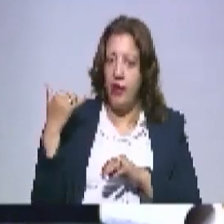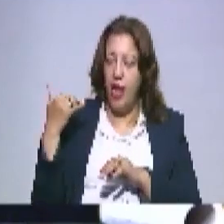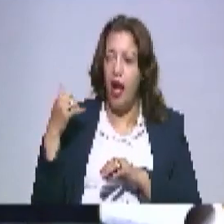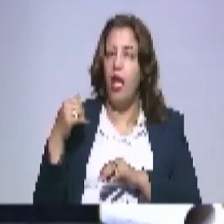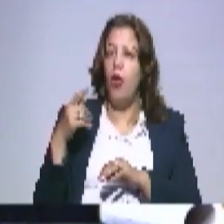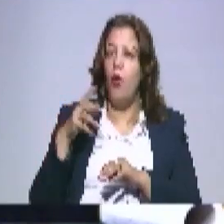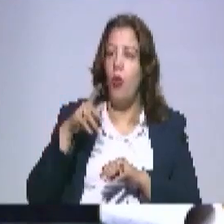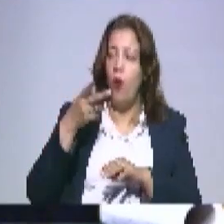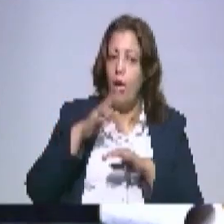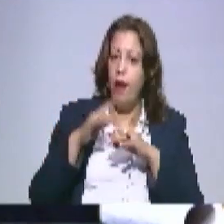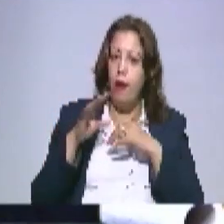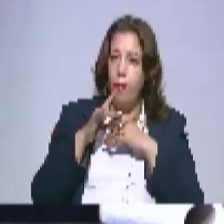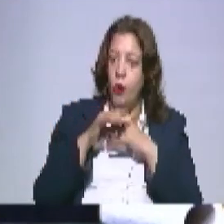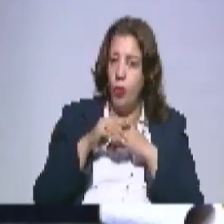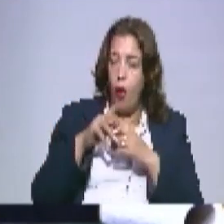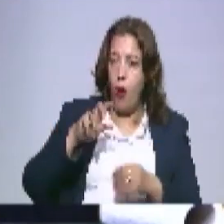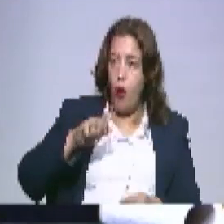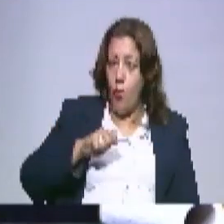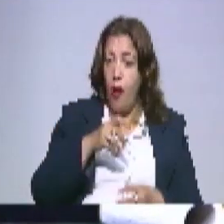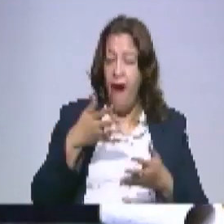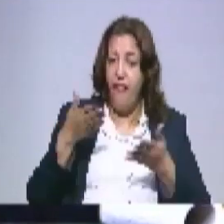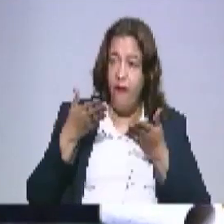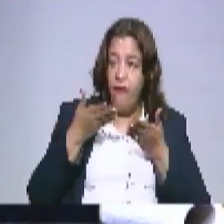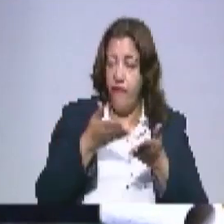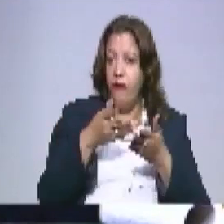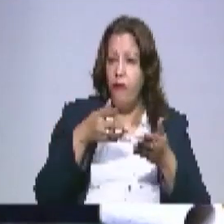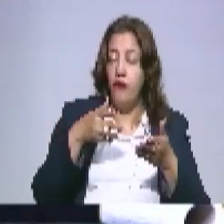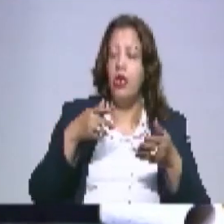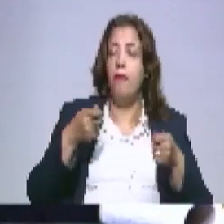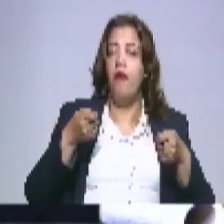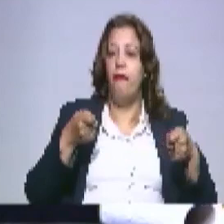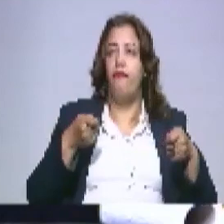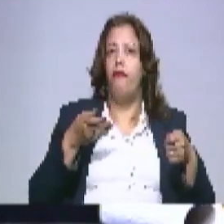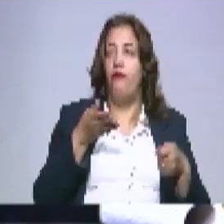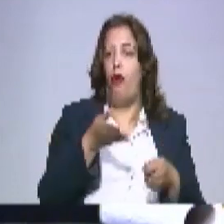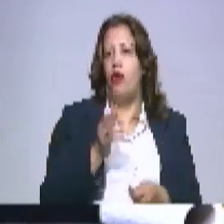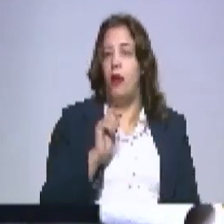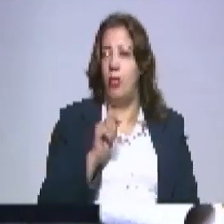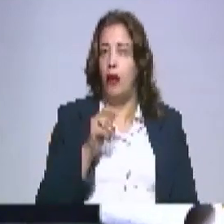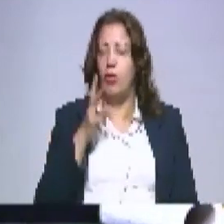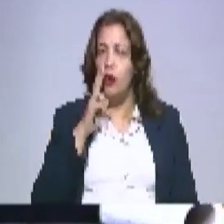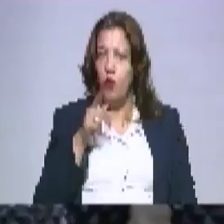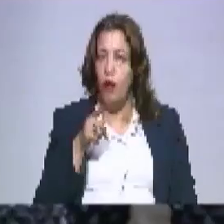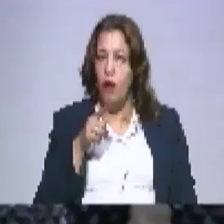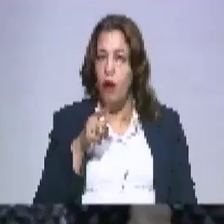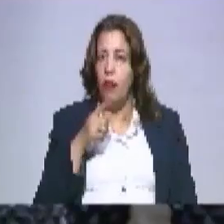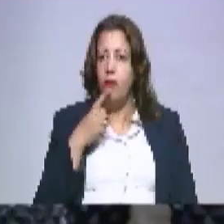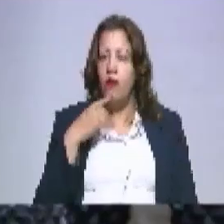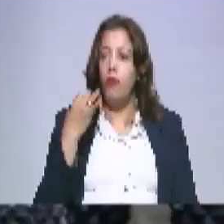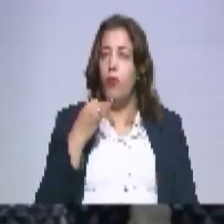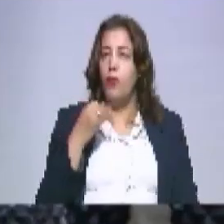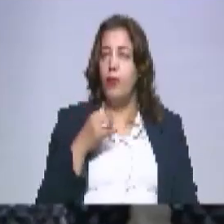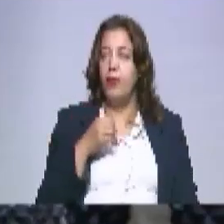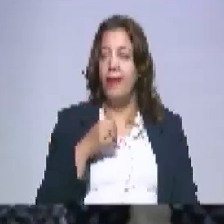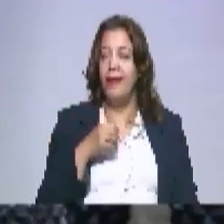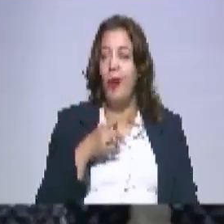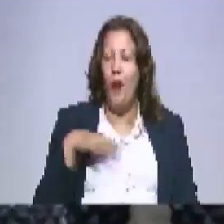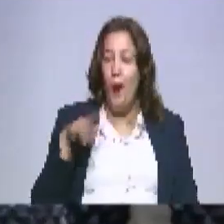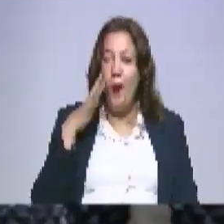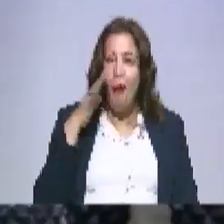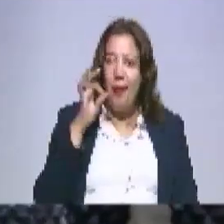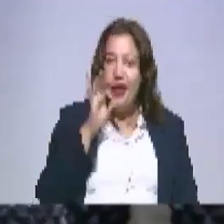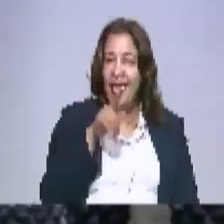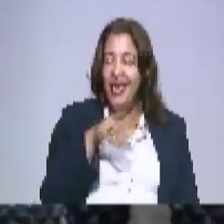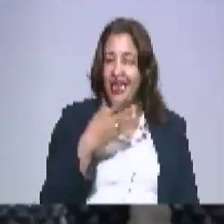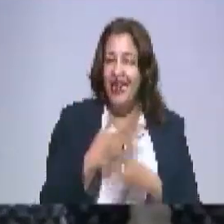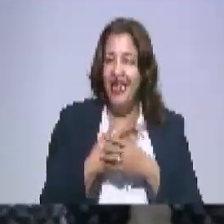وطلعوا حاجه كده يعني هنشوفها عامله ازاي. تحفه. الله الله بالهنا والشيف، كلنا بنحسدك طبعا.